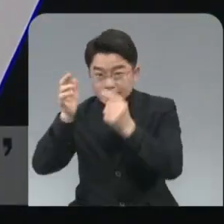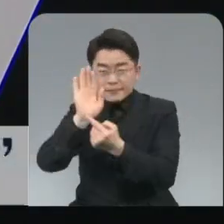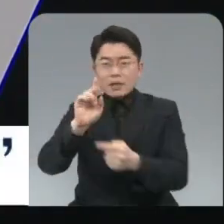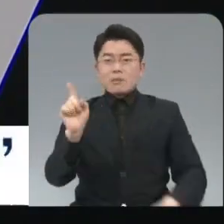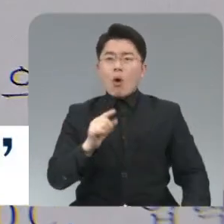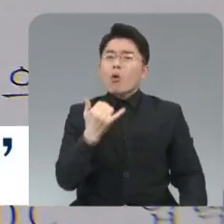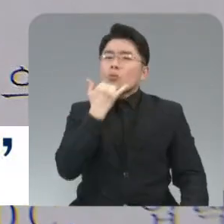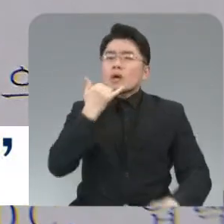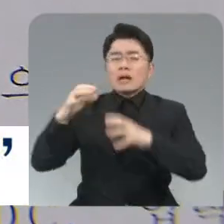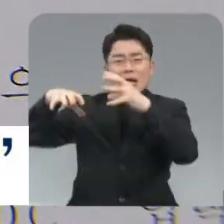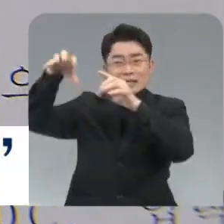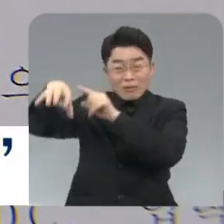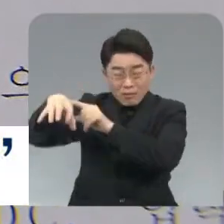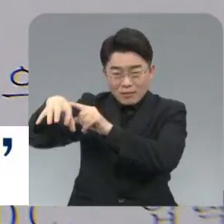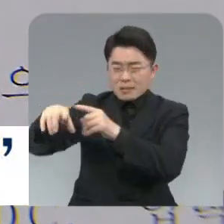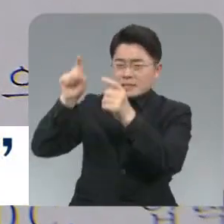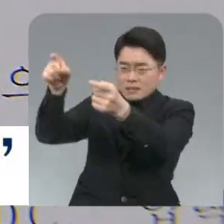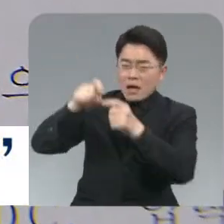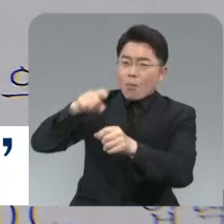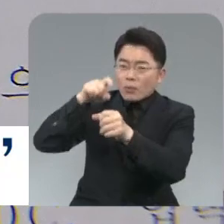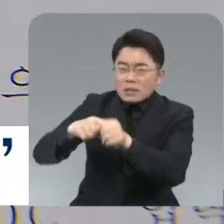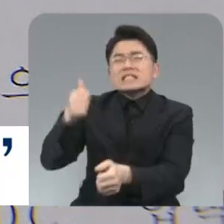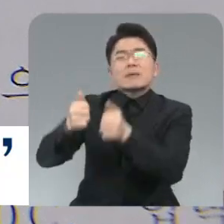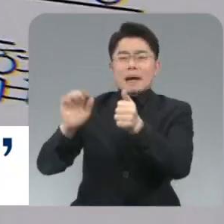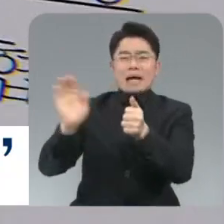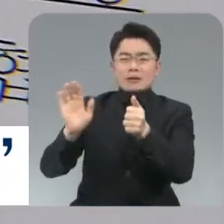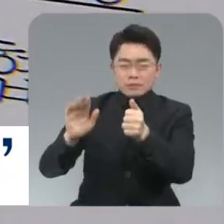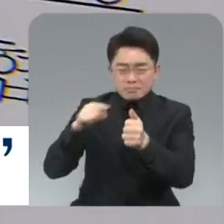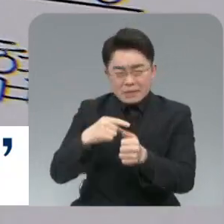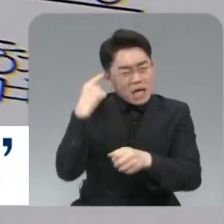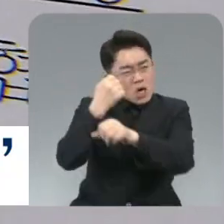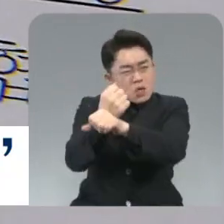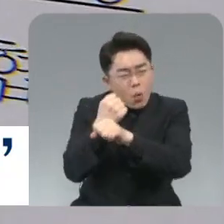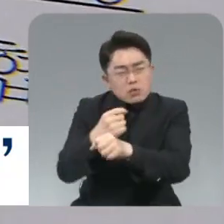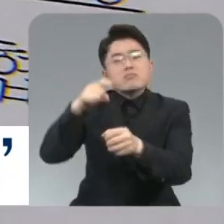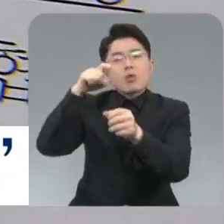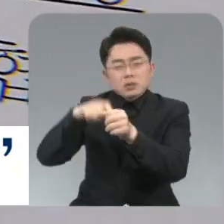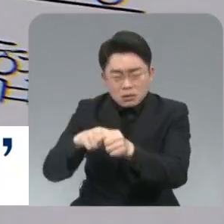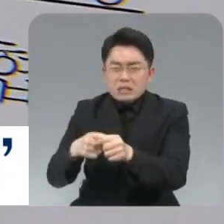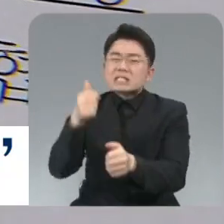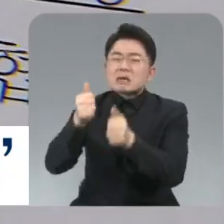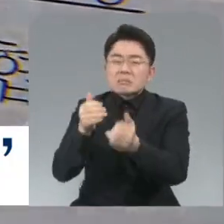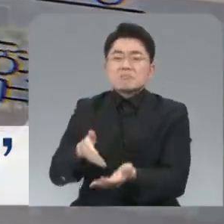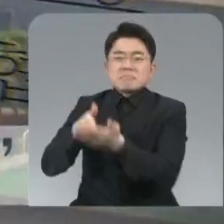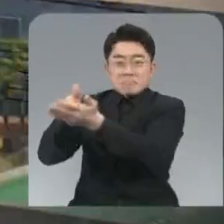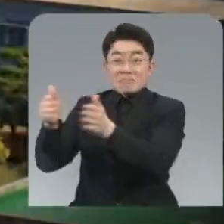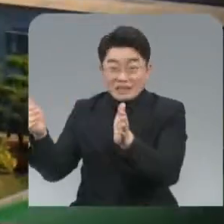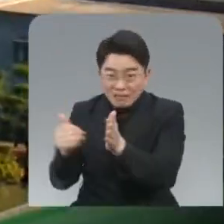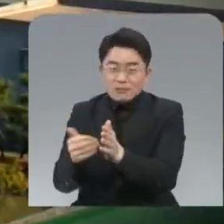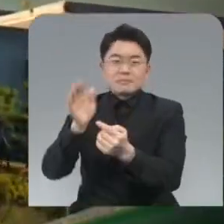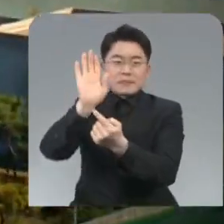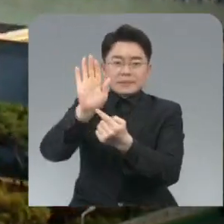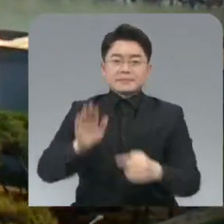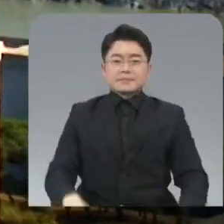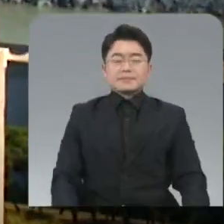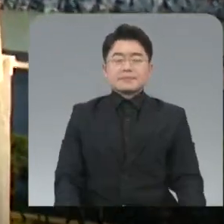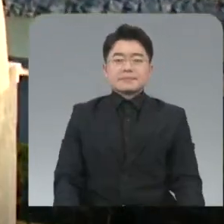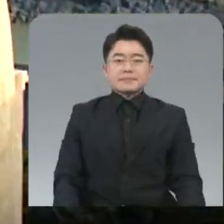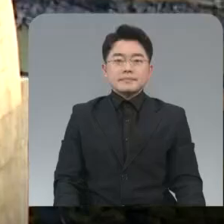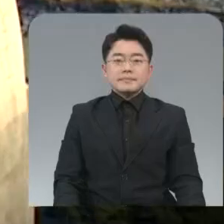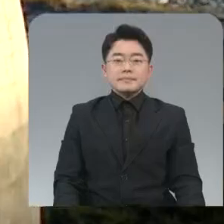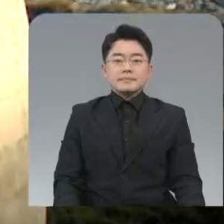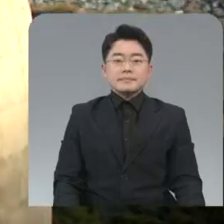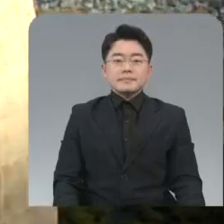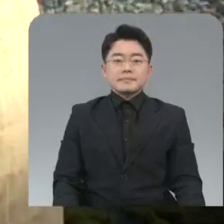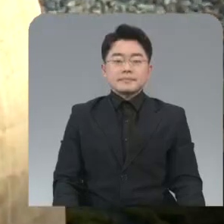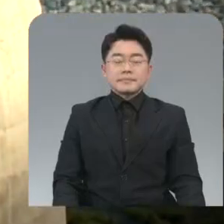독일 실험이 구매를 위한 인허가 목적이 아니라 심층 연구를 위해 추가적으로 한 것일 뿐이라는 입장을 밝혔습니다. KBS